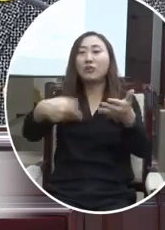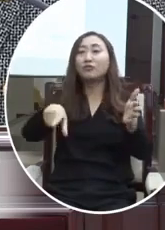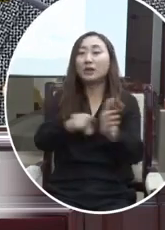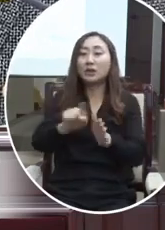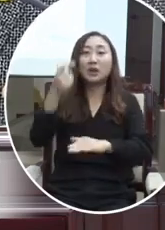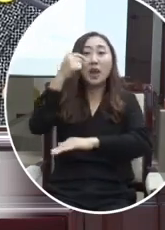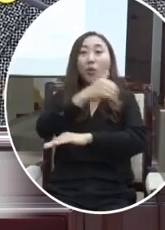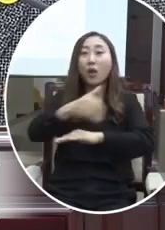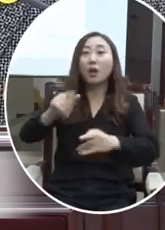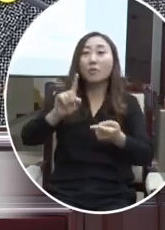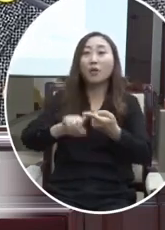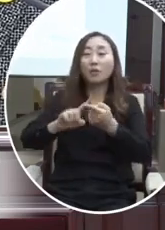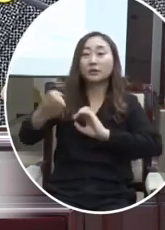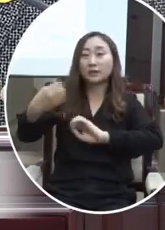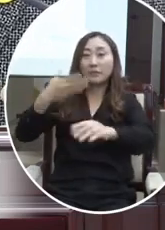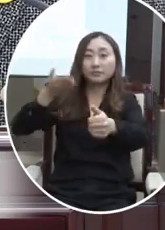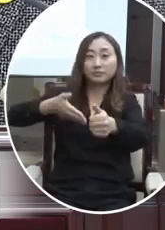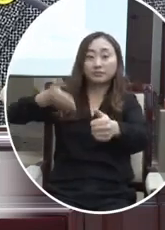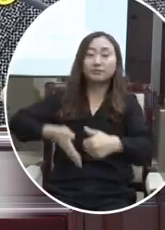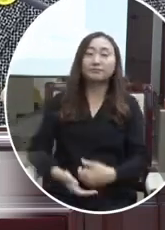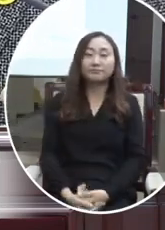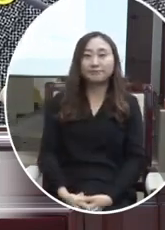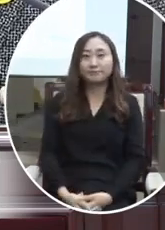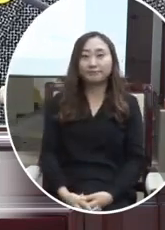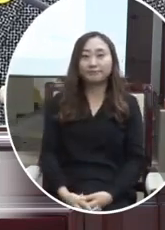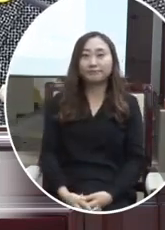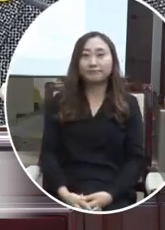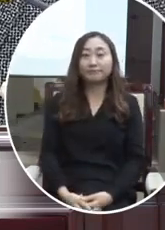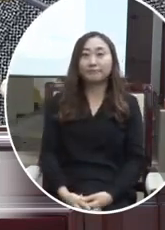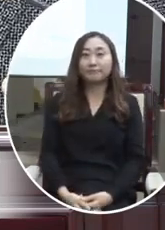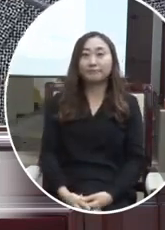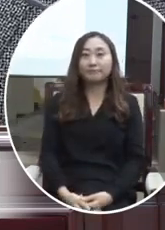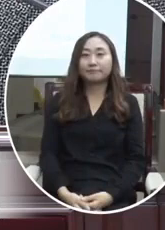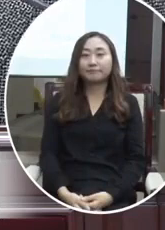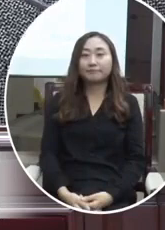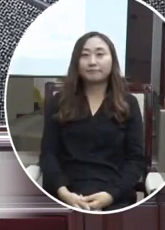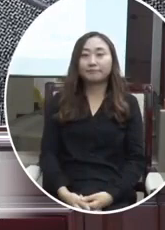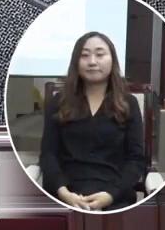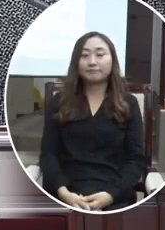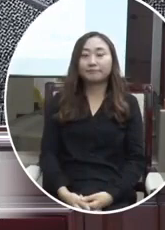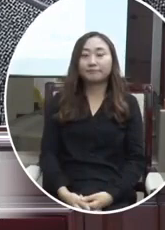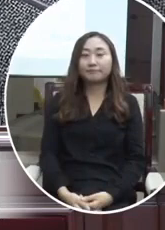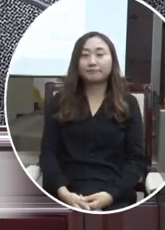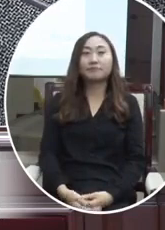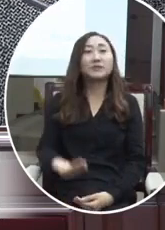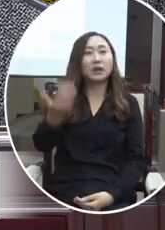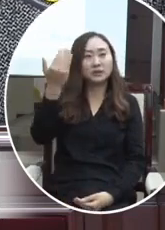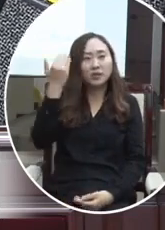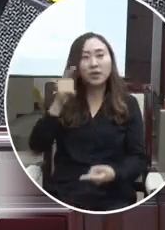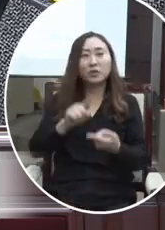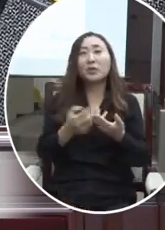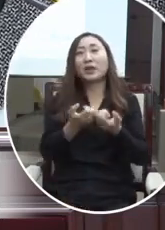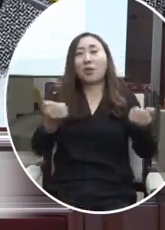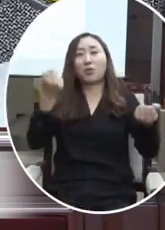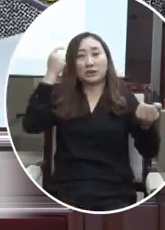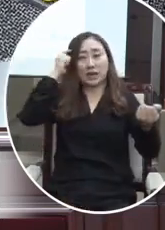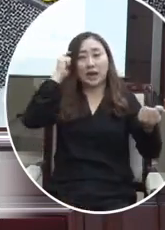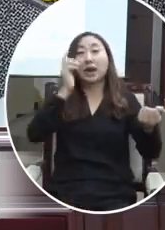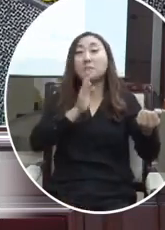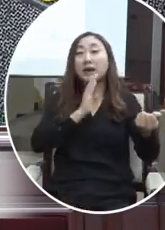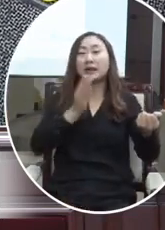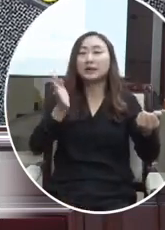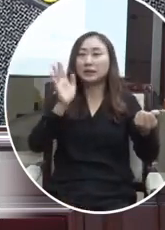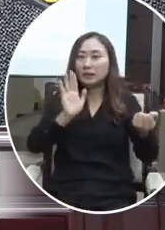확충에 대해 어떤 계획이 있으신지 구청장님 답변 부탁드립니다. 예, 그때도 그 구구를 하려고 했는데